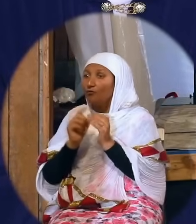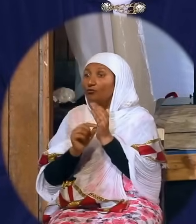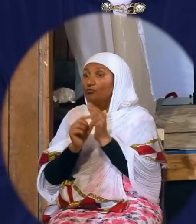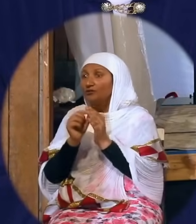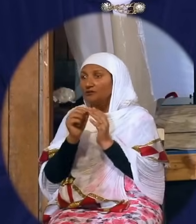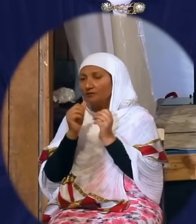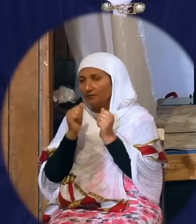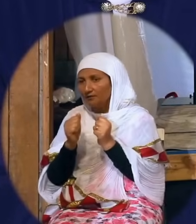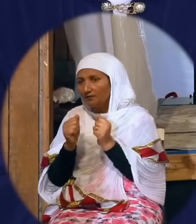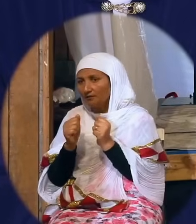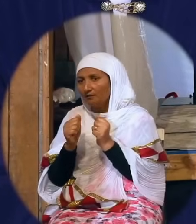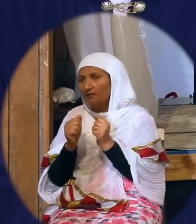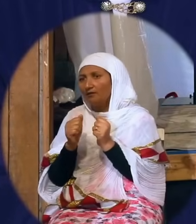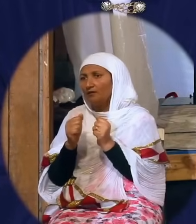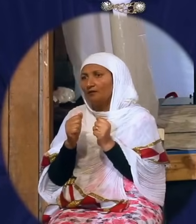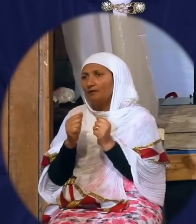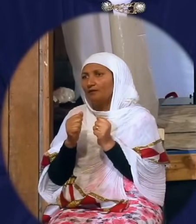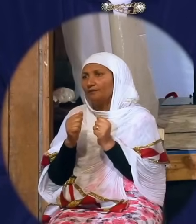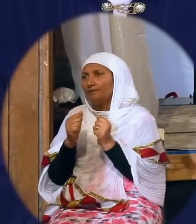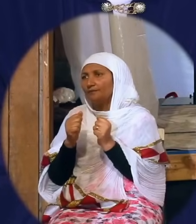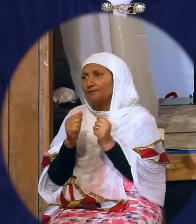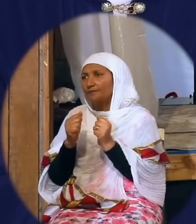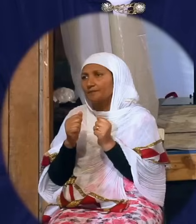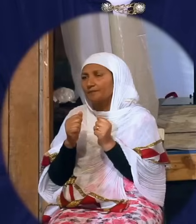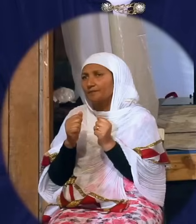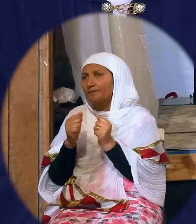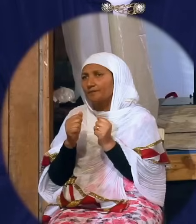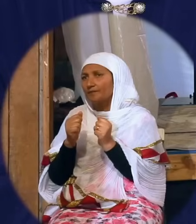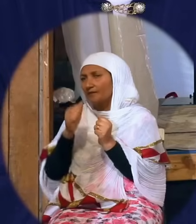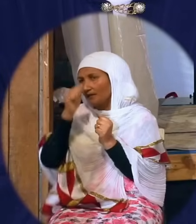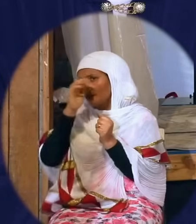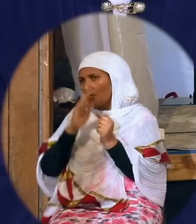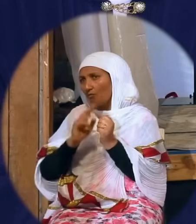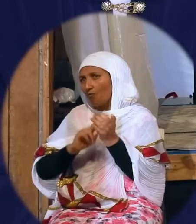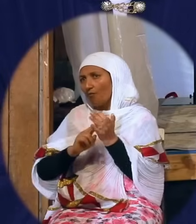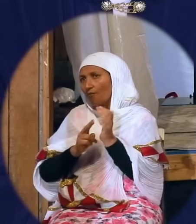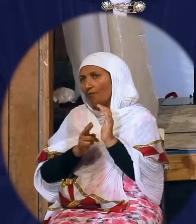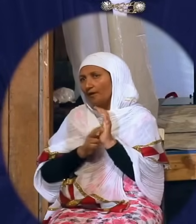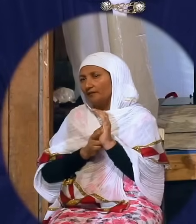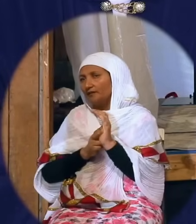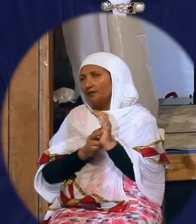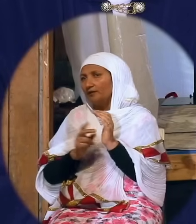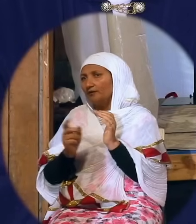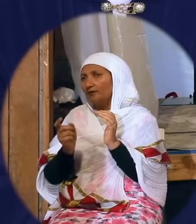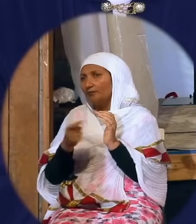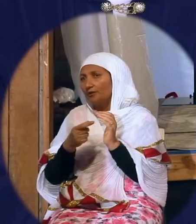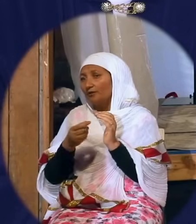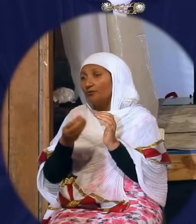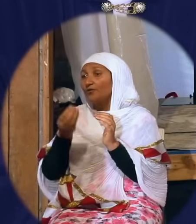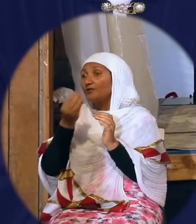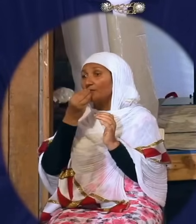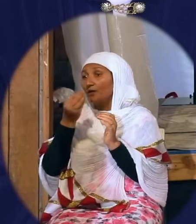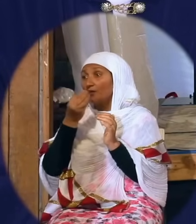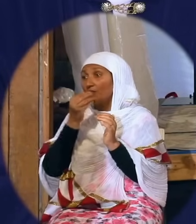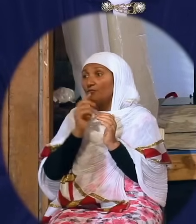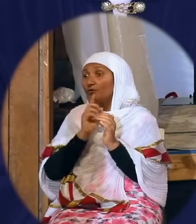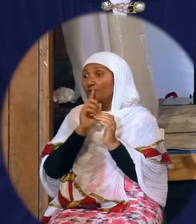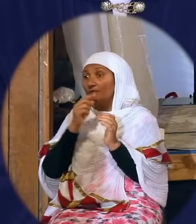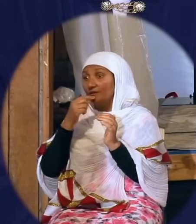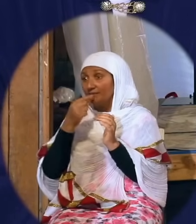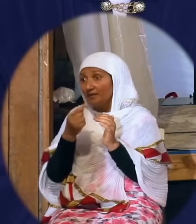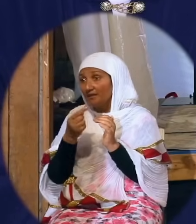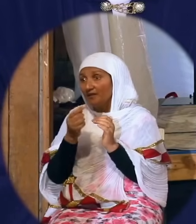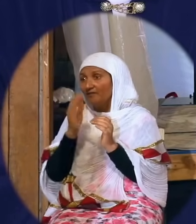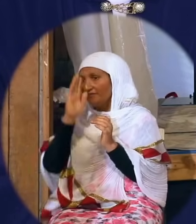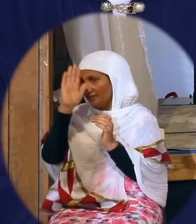ጀርመናዊ ፈላስፋ ማን ኢዝ ዋት ሂ ኢትስ ይላል ሰው ማለት የሚሆነው የተመገበው ነው የሚል